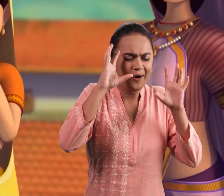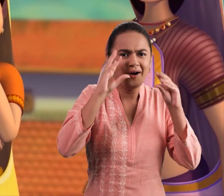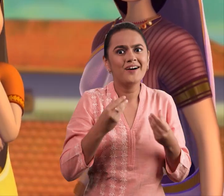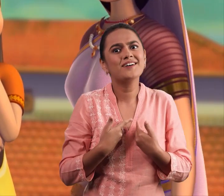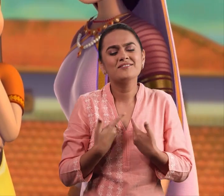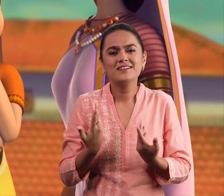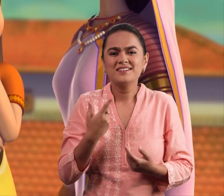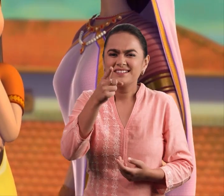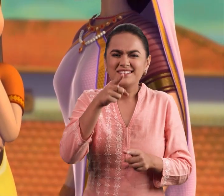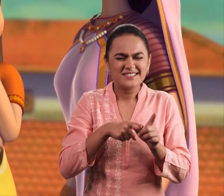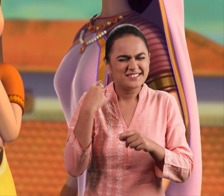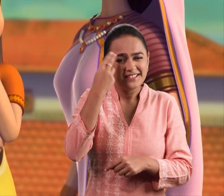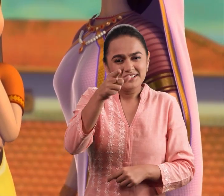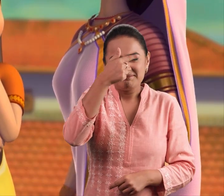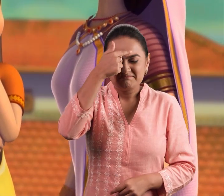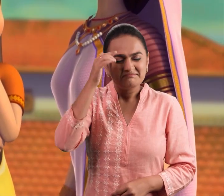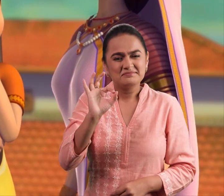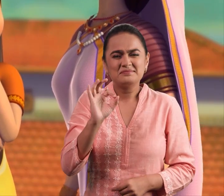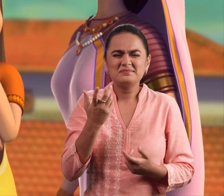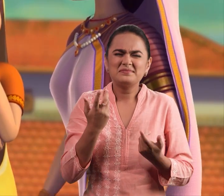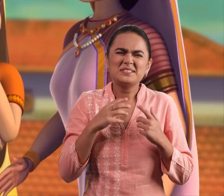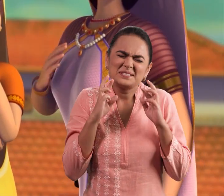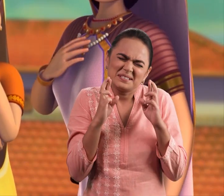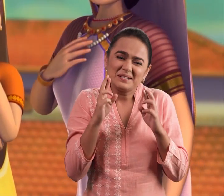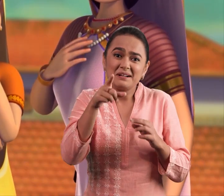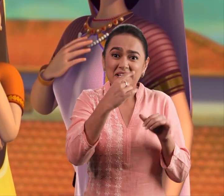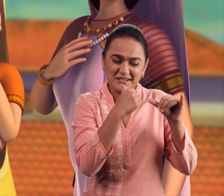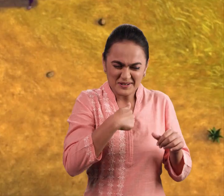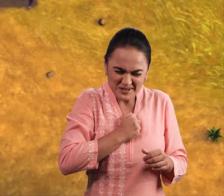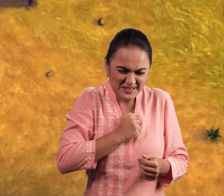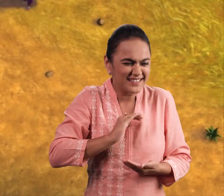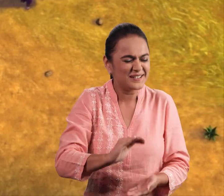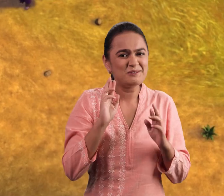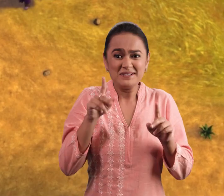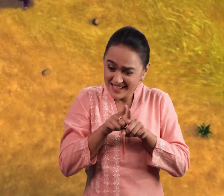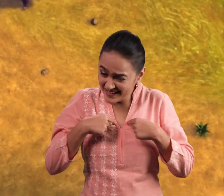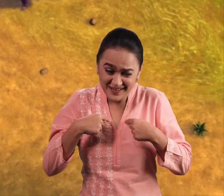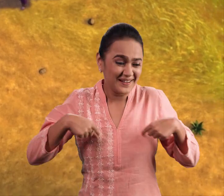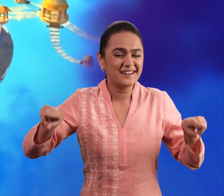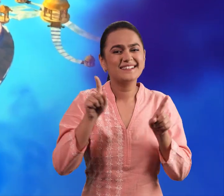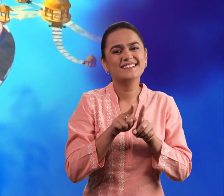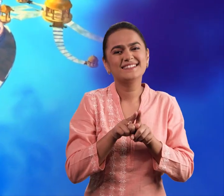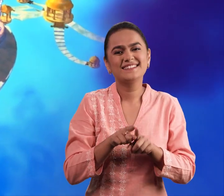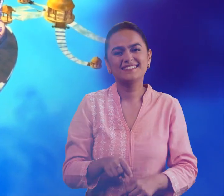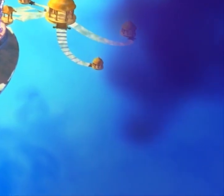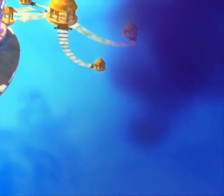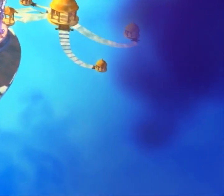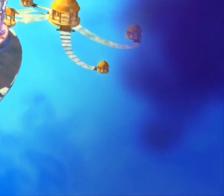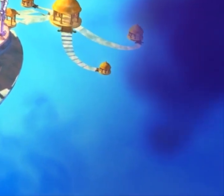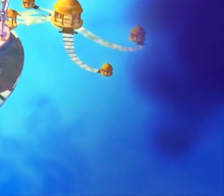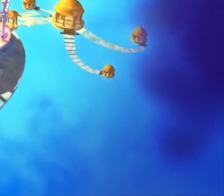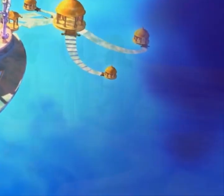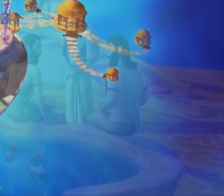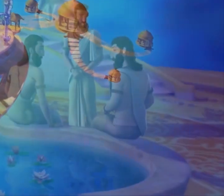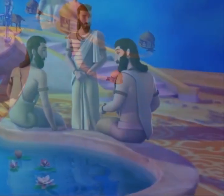नहीं रहती। तुम बड़ी भाग्यशाली हो यशोदा। काश कि कृष्णा मेरा पुत्र होता। मेरा भी।